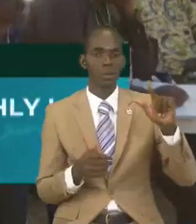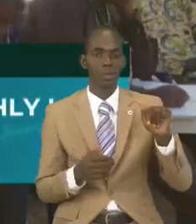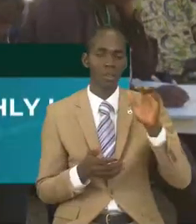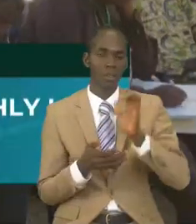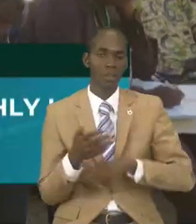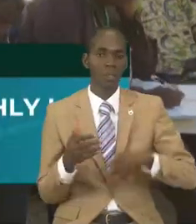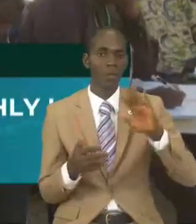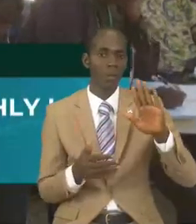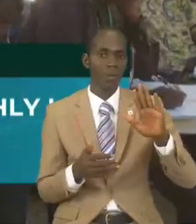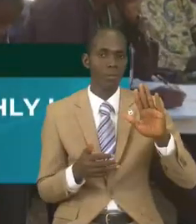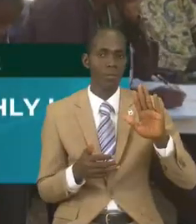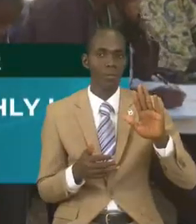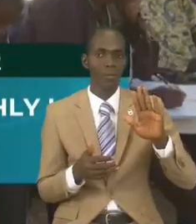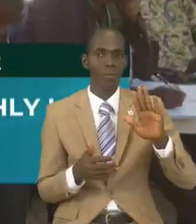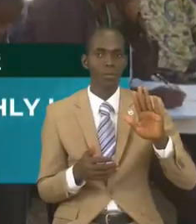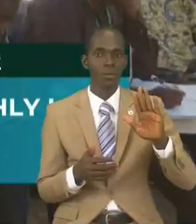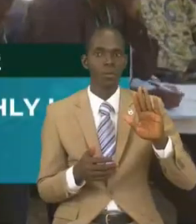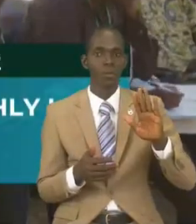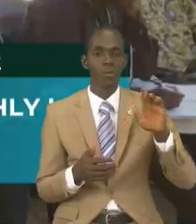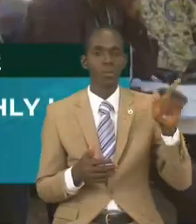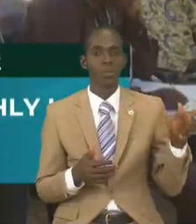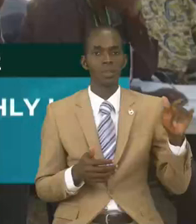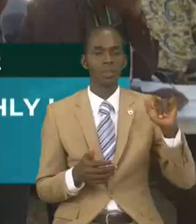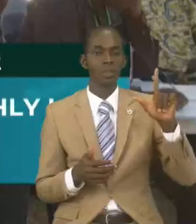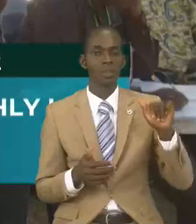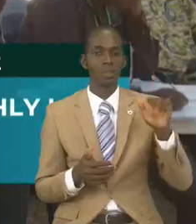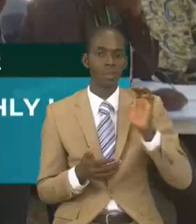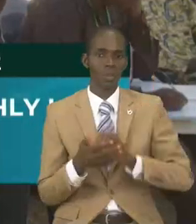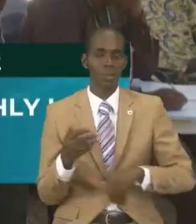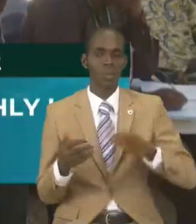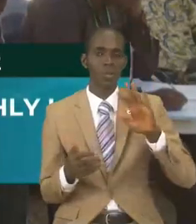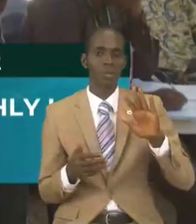au chapitre 5. Je vais commencer avec le